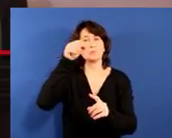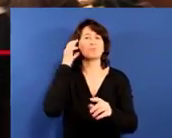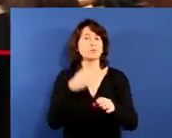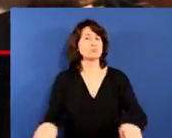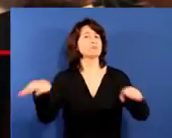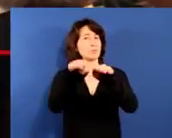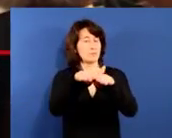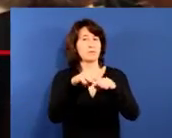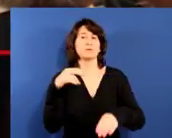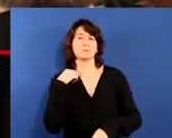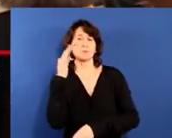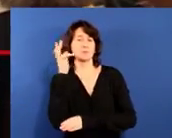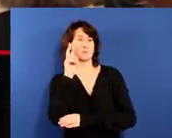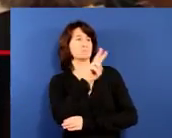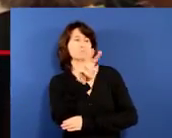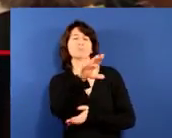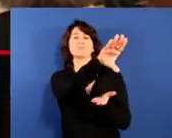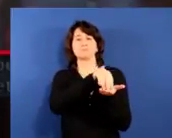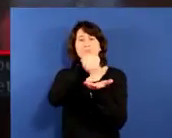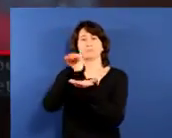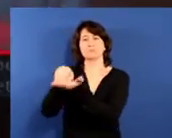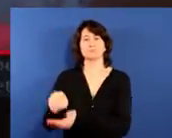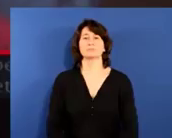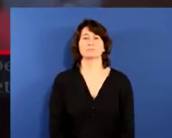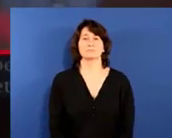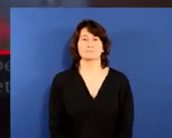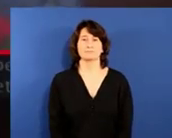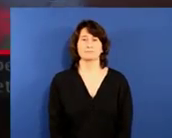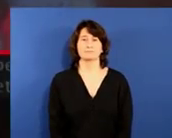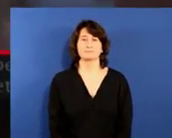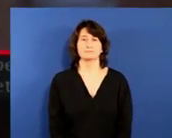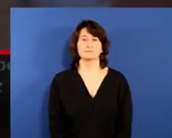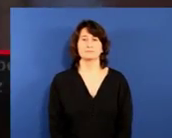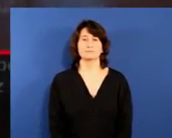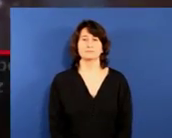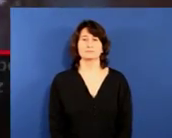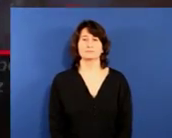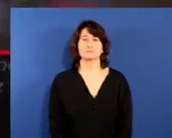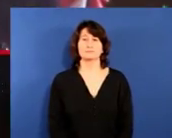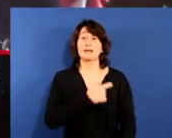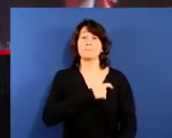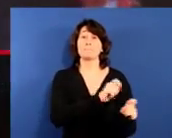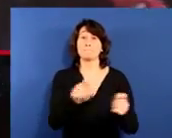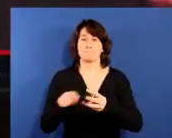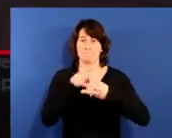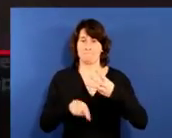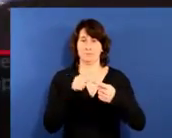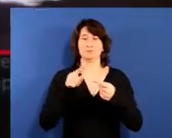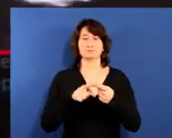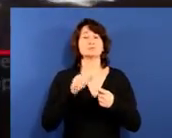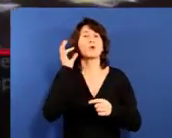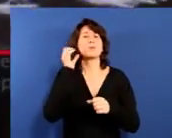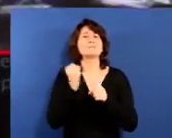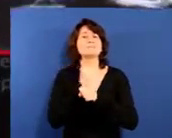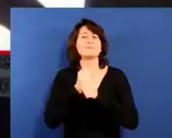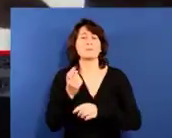ohore mailan aintzatetsi nahi du aldundiak. Jose Luis Bilbaok gogorarazi du benetako aintzatezpena historian zehar,